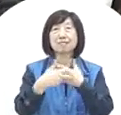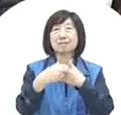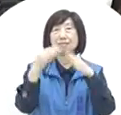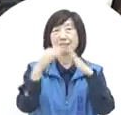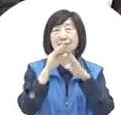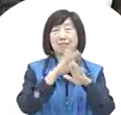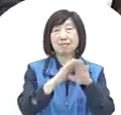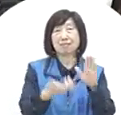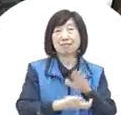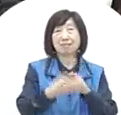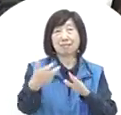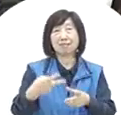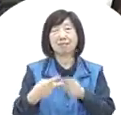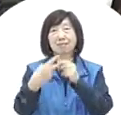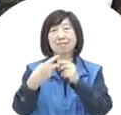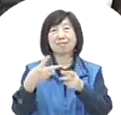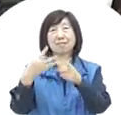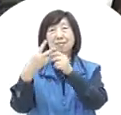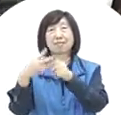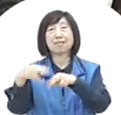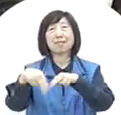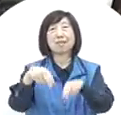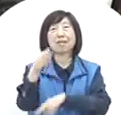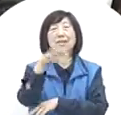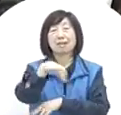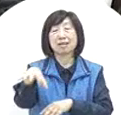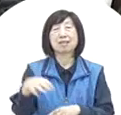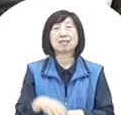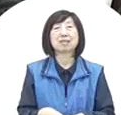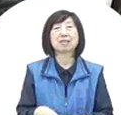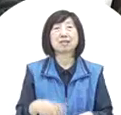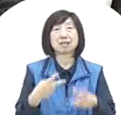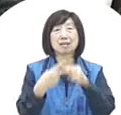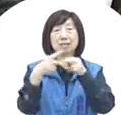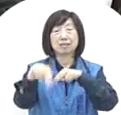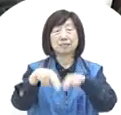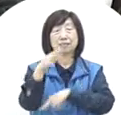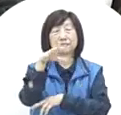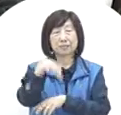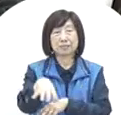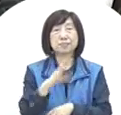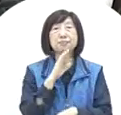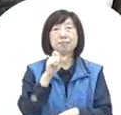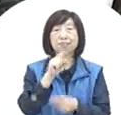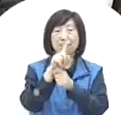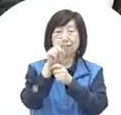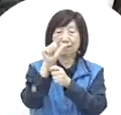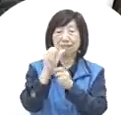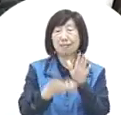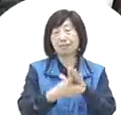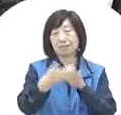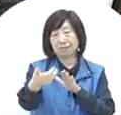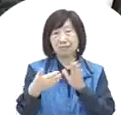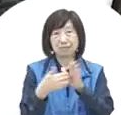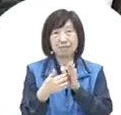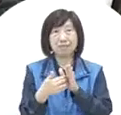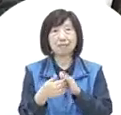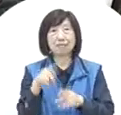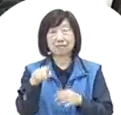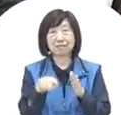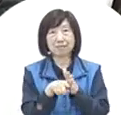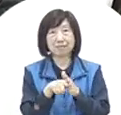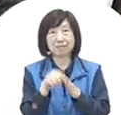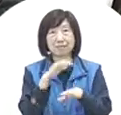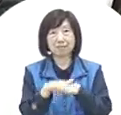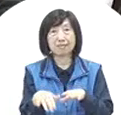搬到第二行政园区。那第二行政园区我们在115年搬进去以后呢，那就